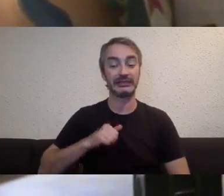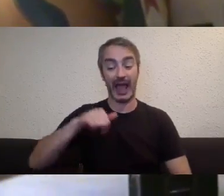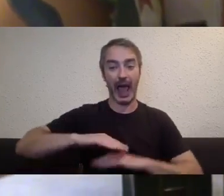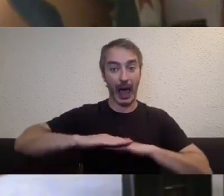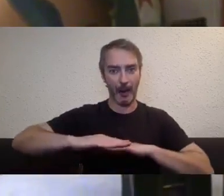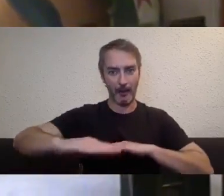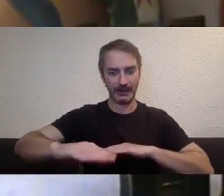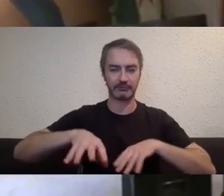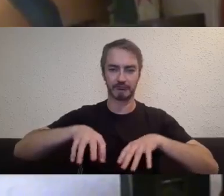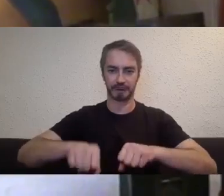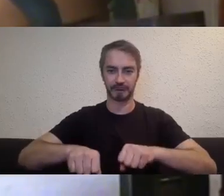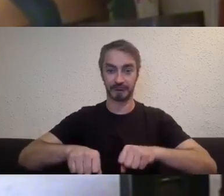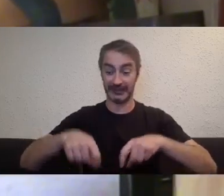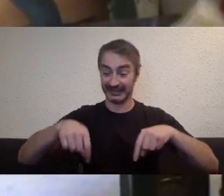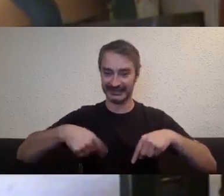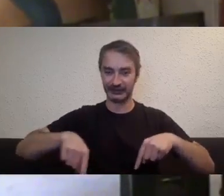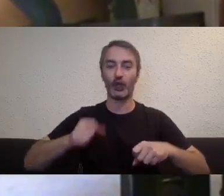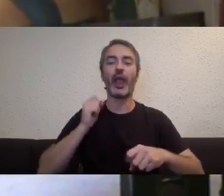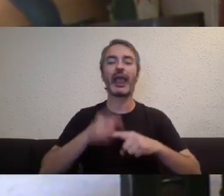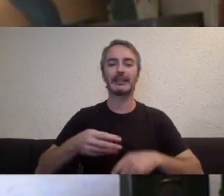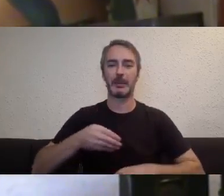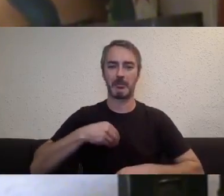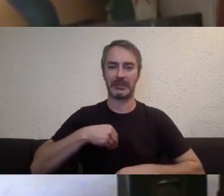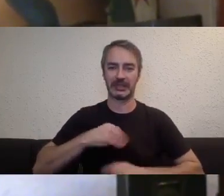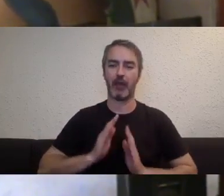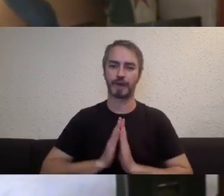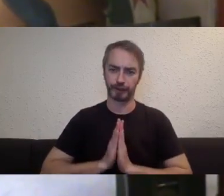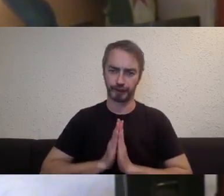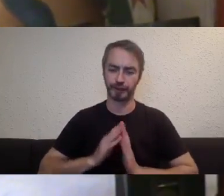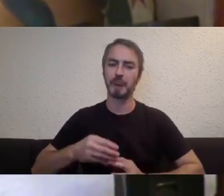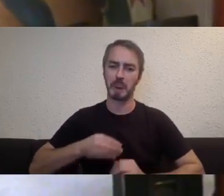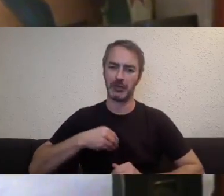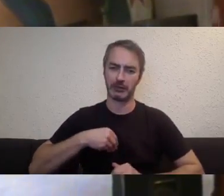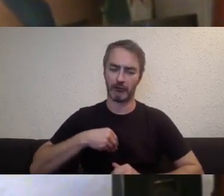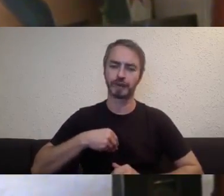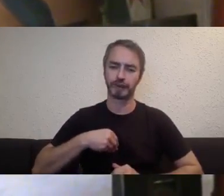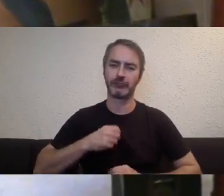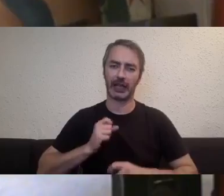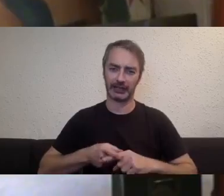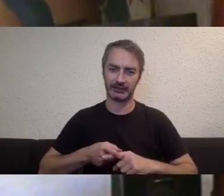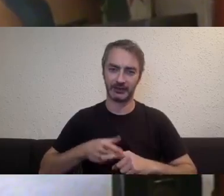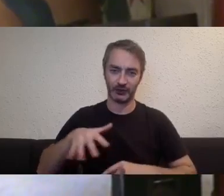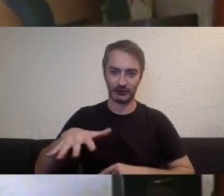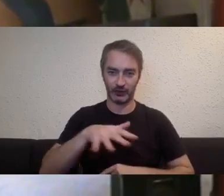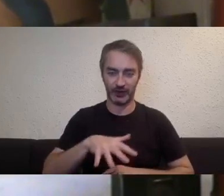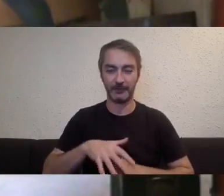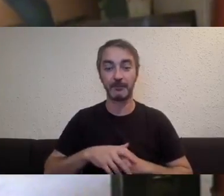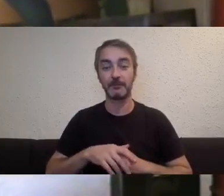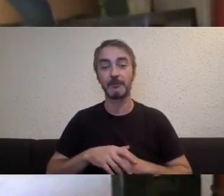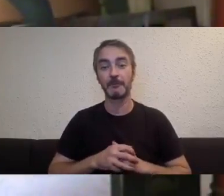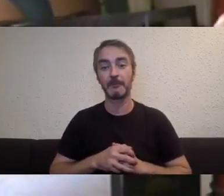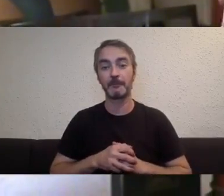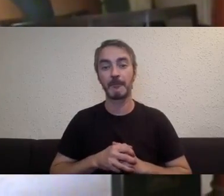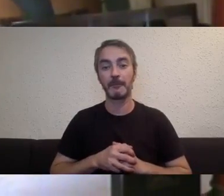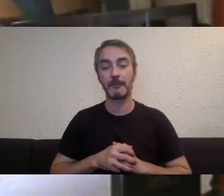s'ocupa la part de baix de l'espai. Això era la capella. Aquí, mentre nosaltres